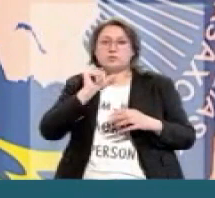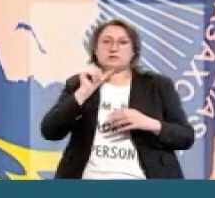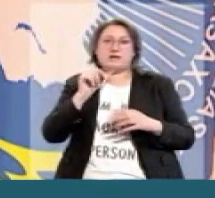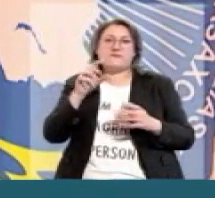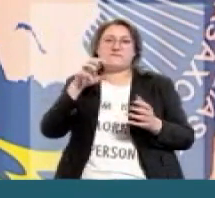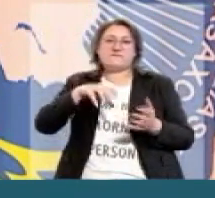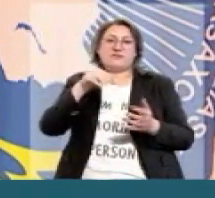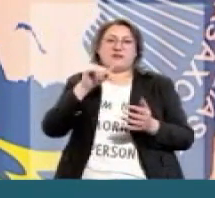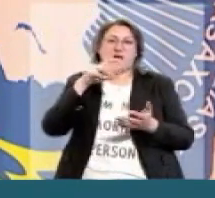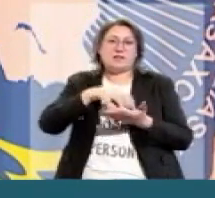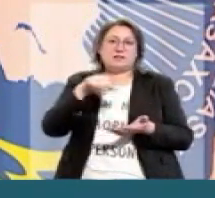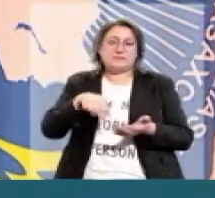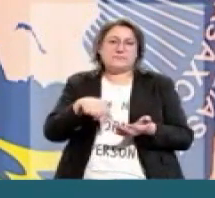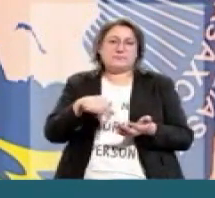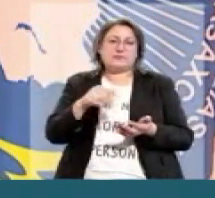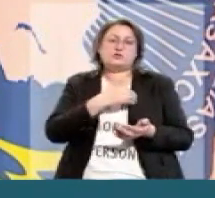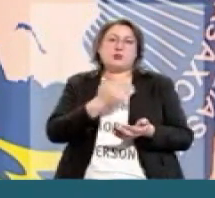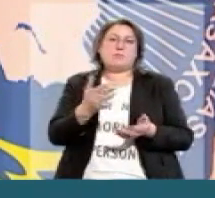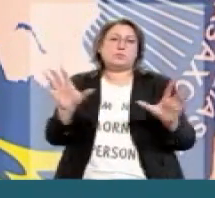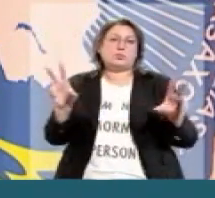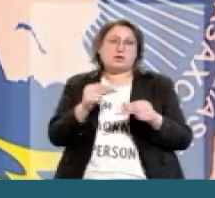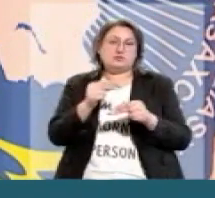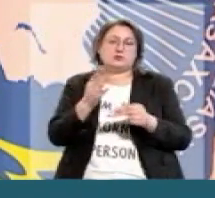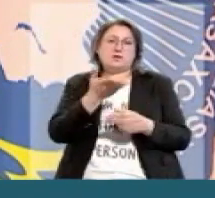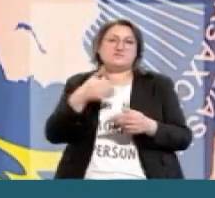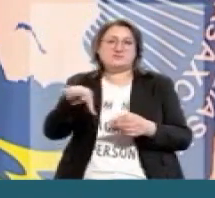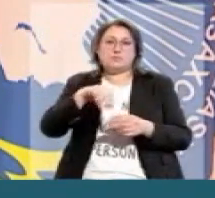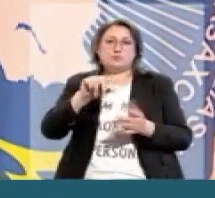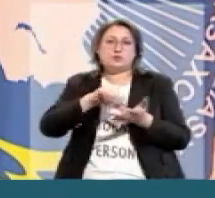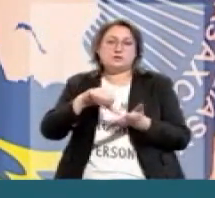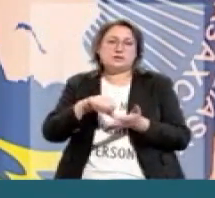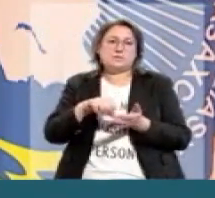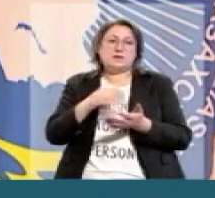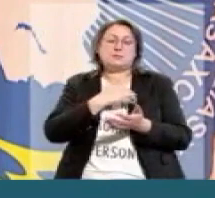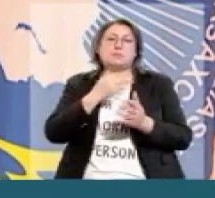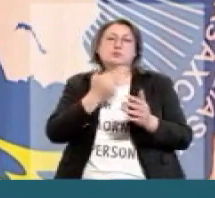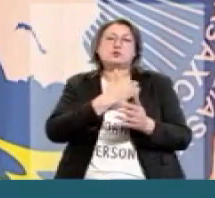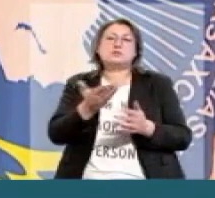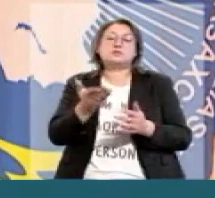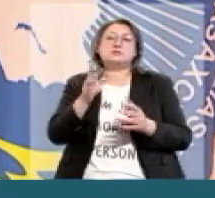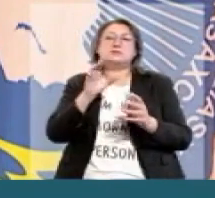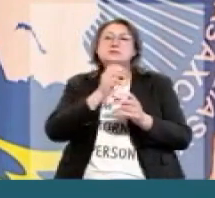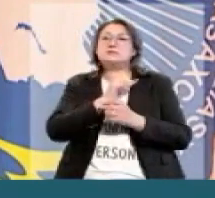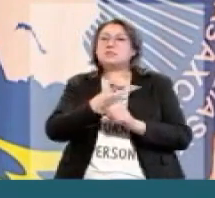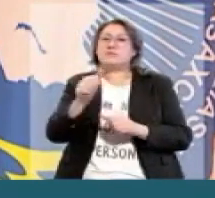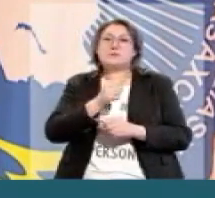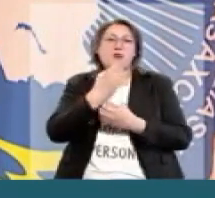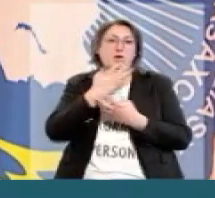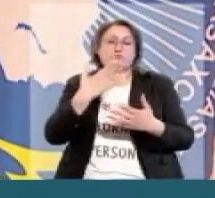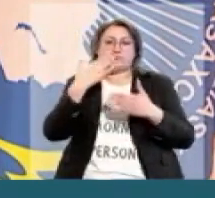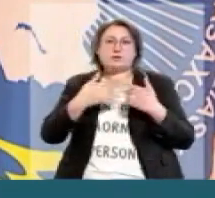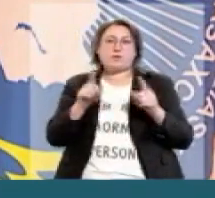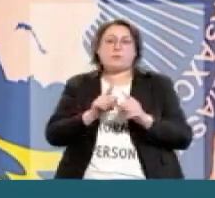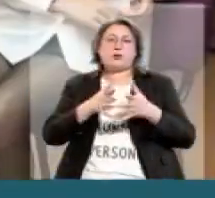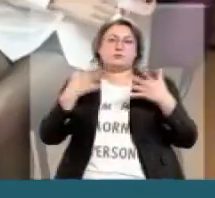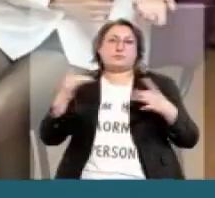Кустанайского филиала. Желаем удачи нашим участникам. Ну и хотим пожелать всего самого-самого хорошего в преддверии такого